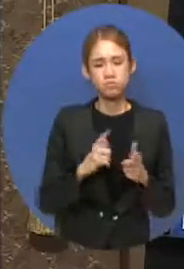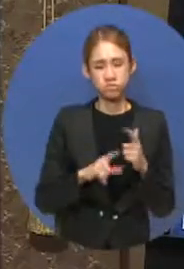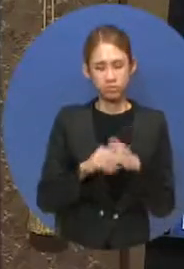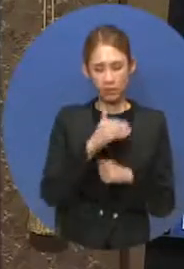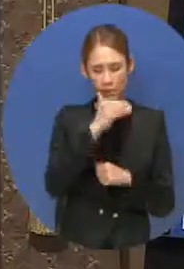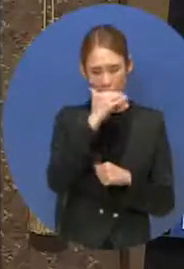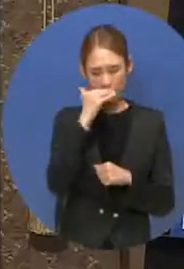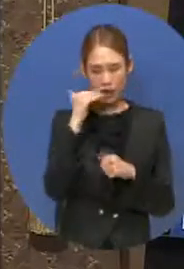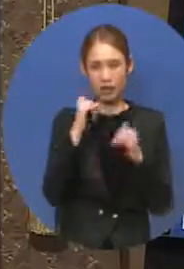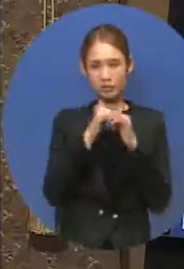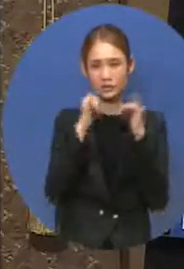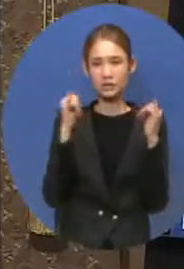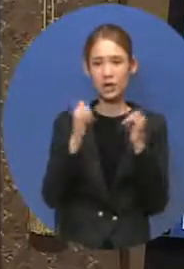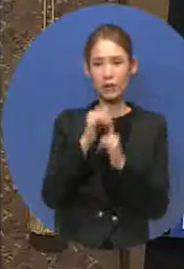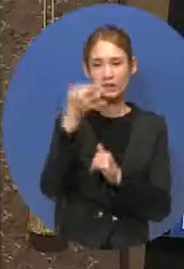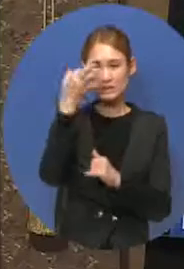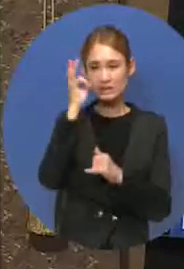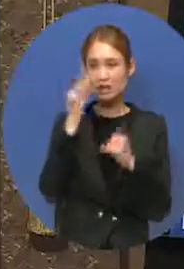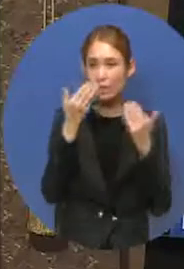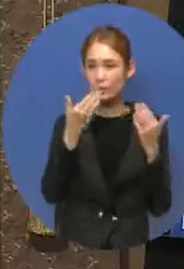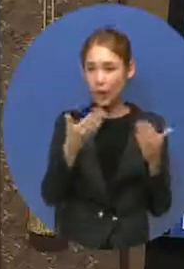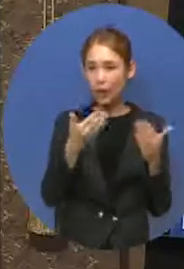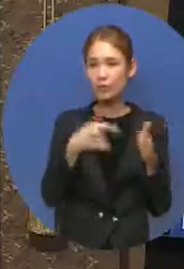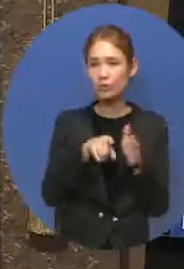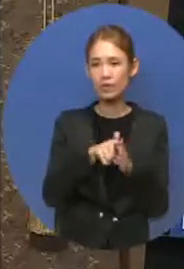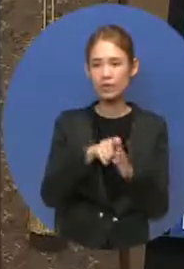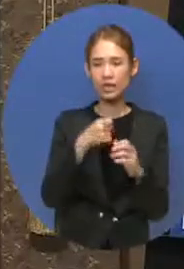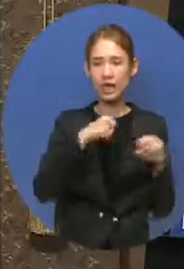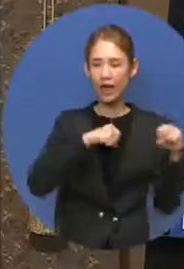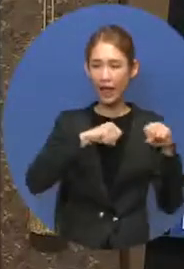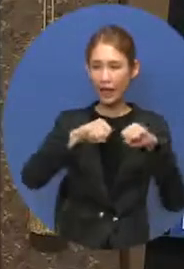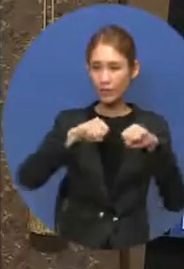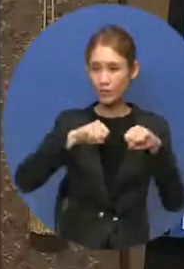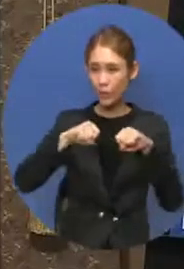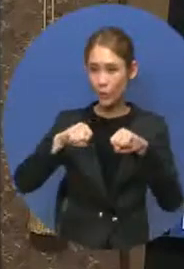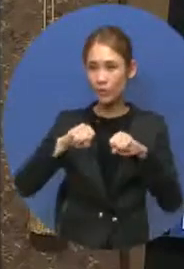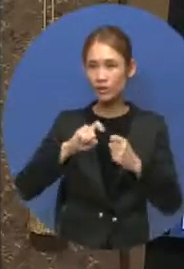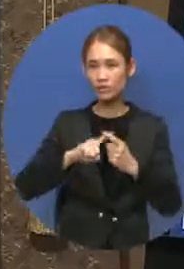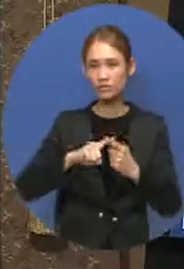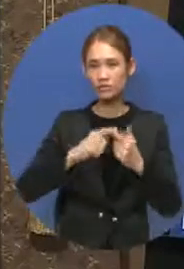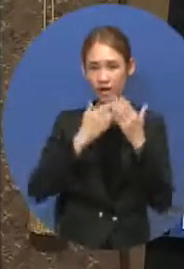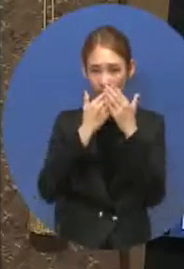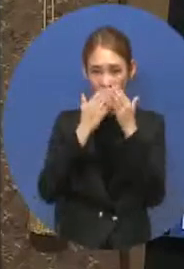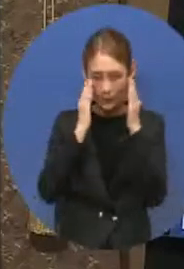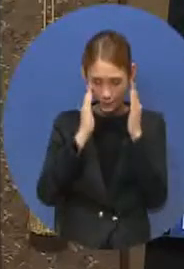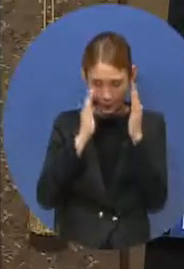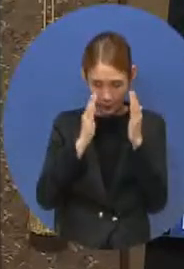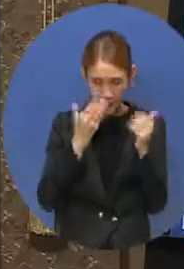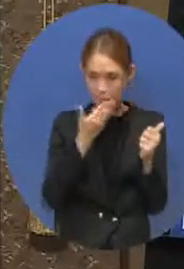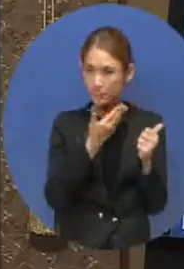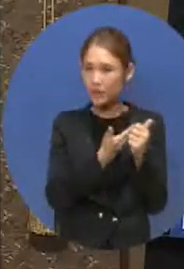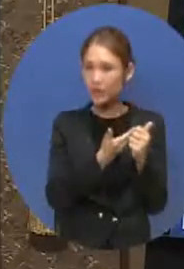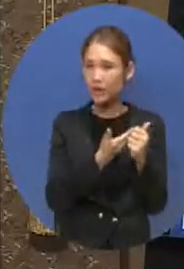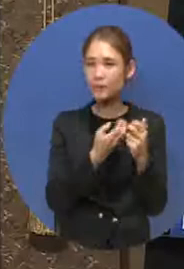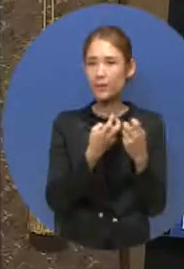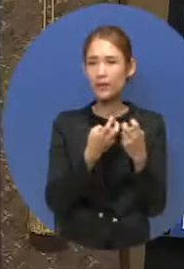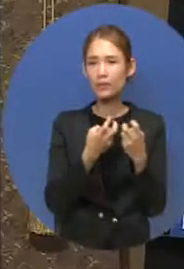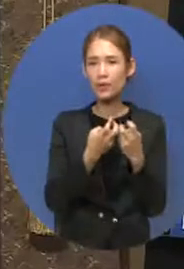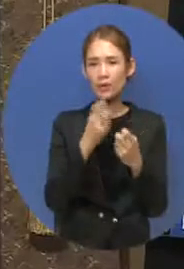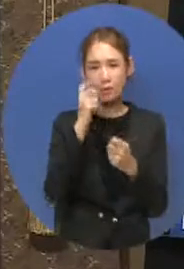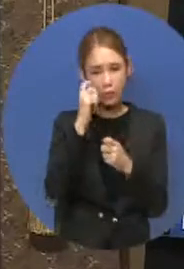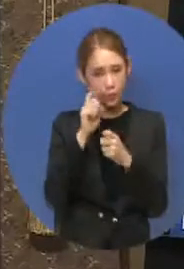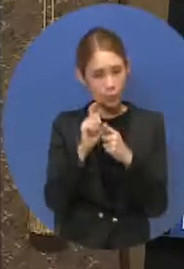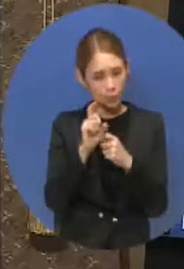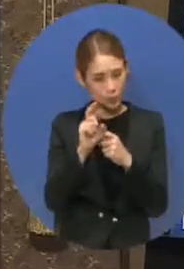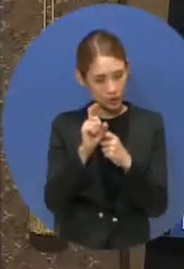바람직한 사회에서 인정될 수 있는 행동으로 뭔가를 학습해 나갈 수 있도록 어떻게 지원해 줄까 이렇게 고민하는